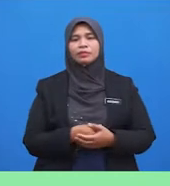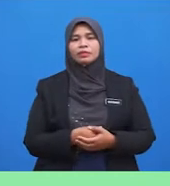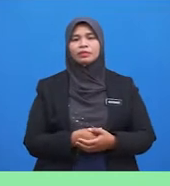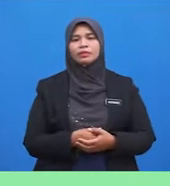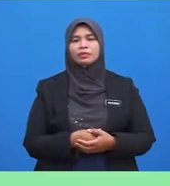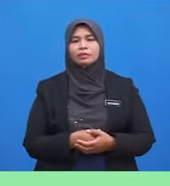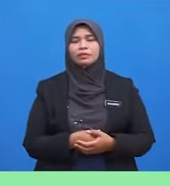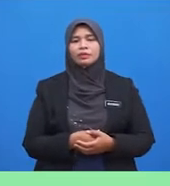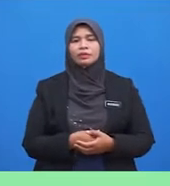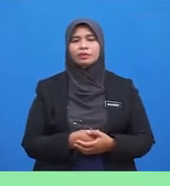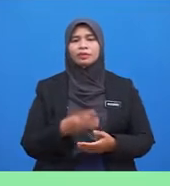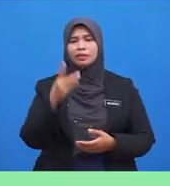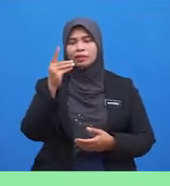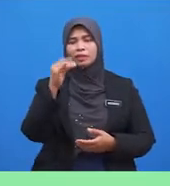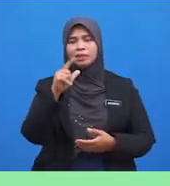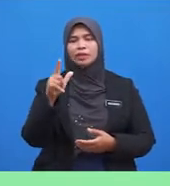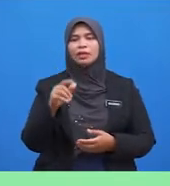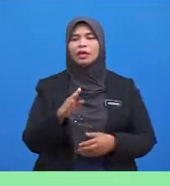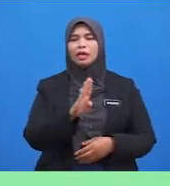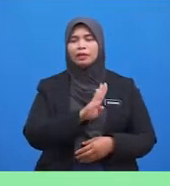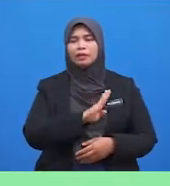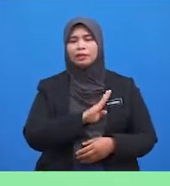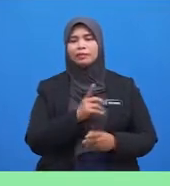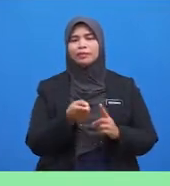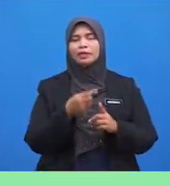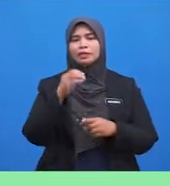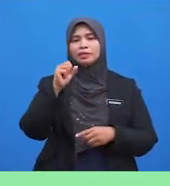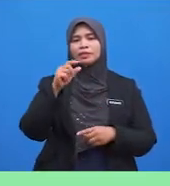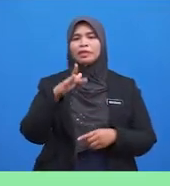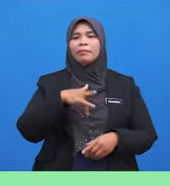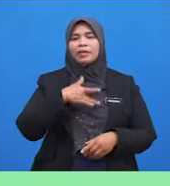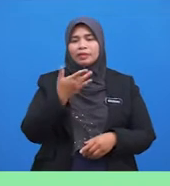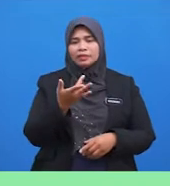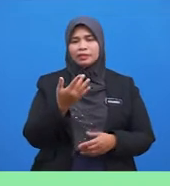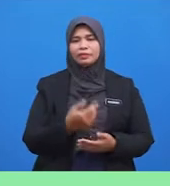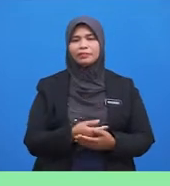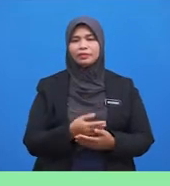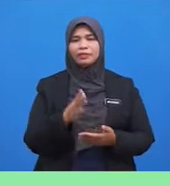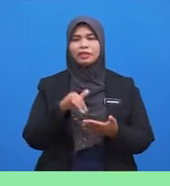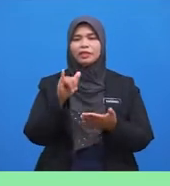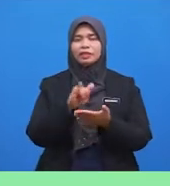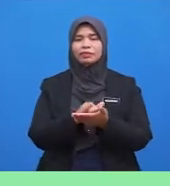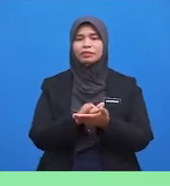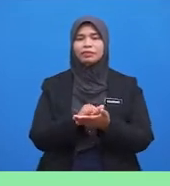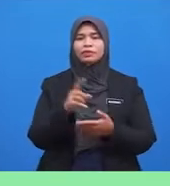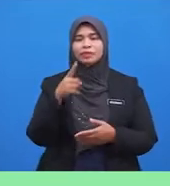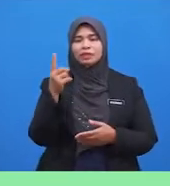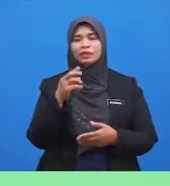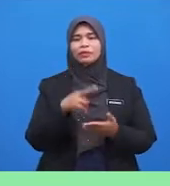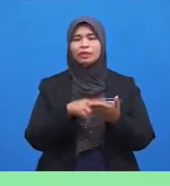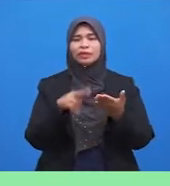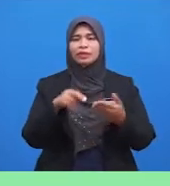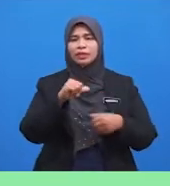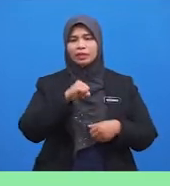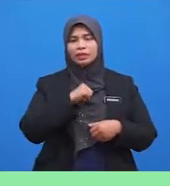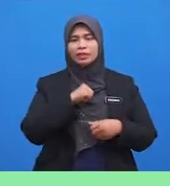Dan D ialah adab dari segi perasaan, iaitu selalu merendah